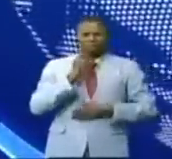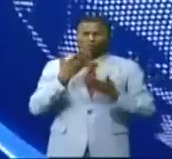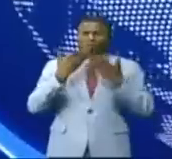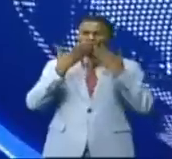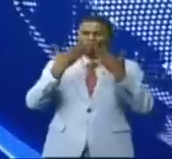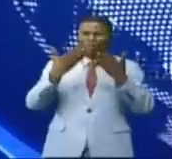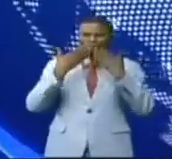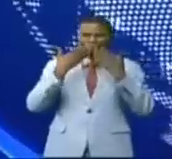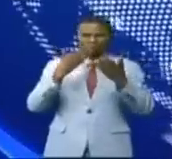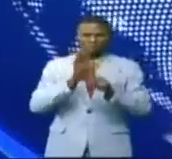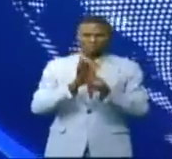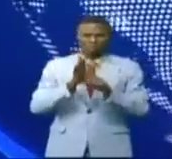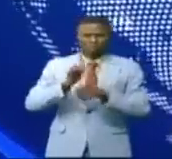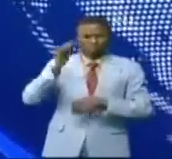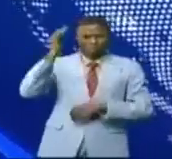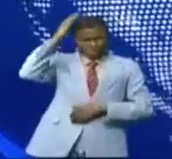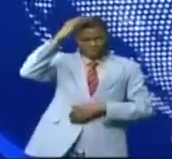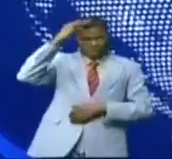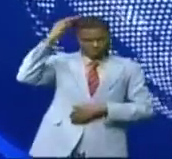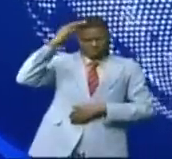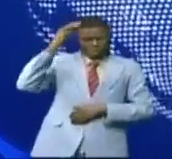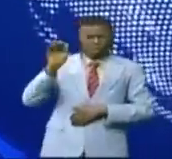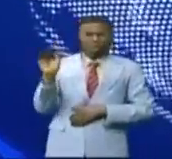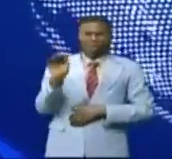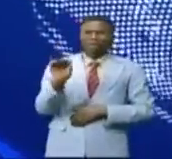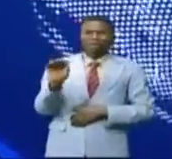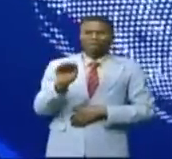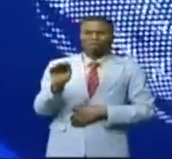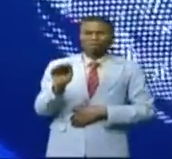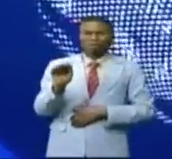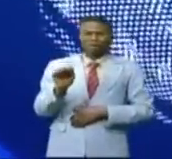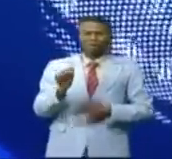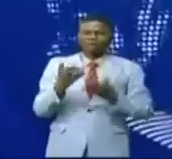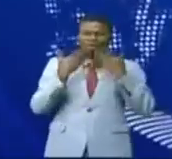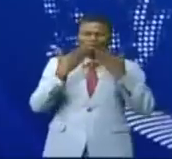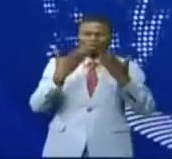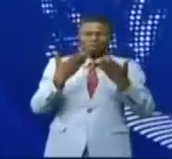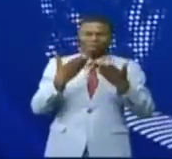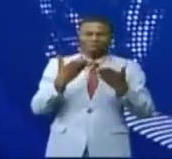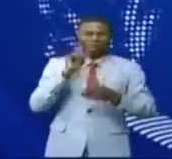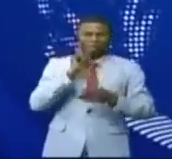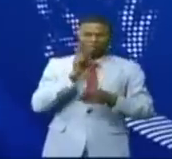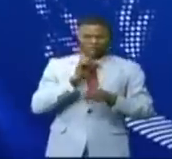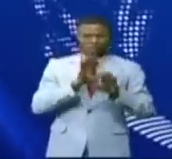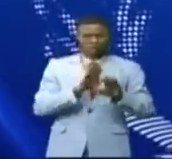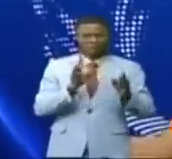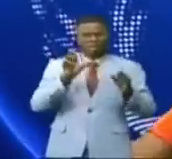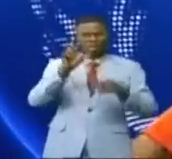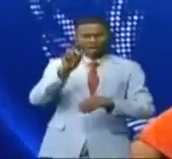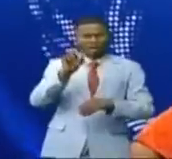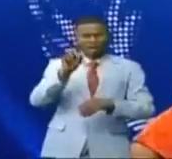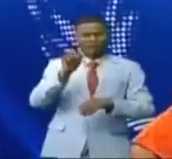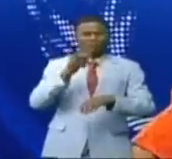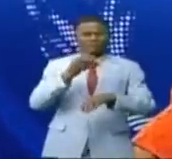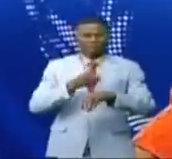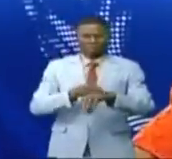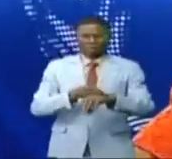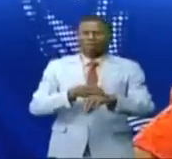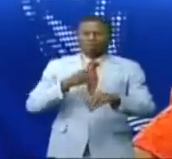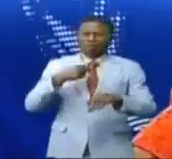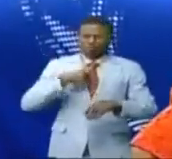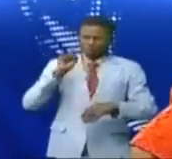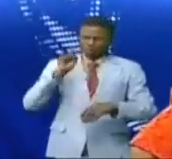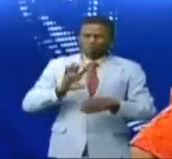ce journal qui a connu le concours rédactionnelle de quérénaing campo longo bijoux qatar et sirops des pandas